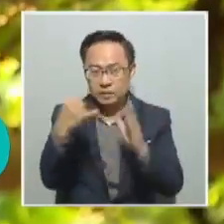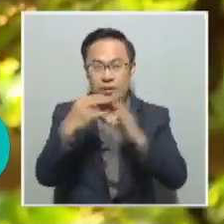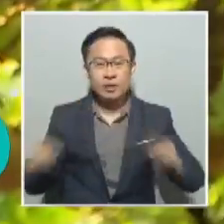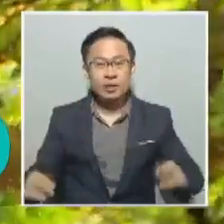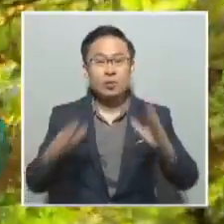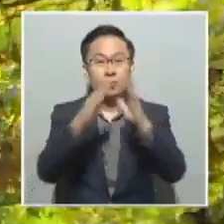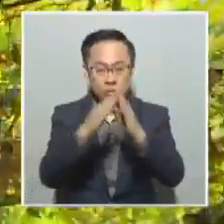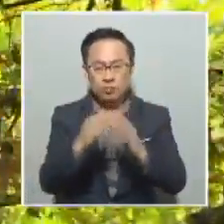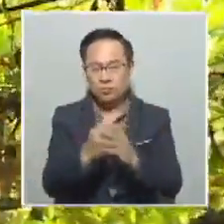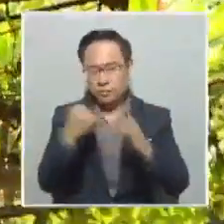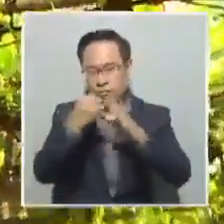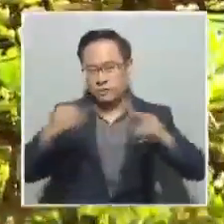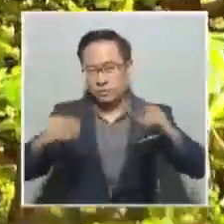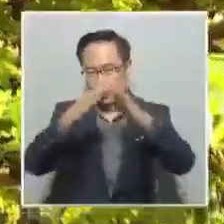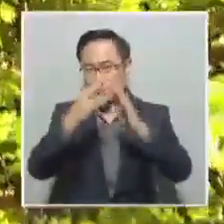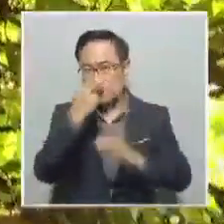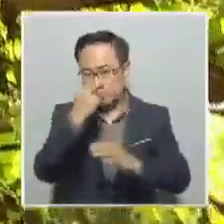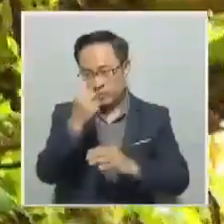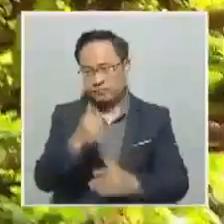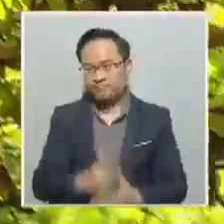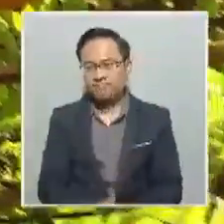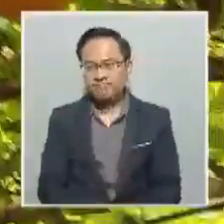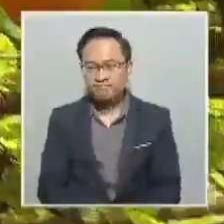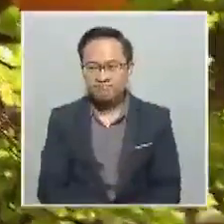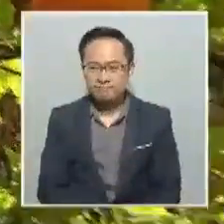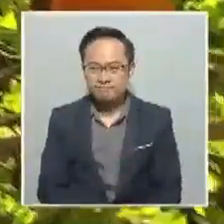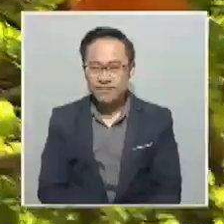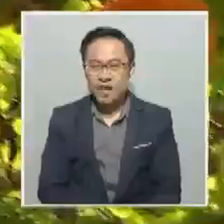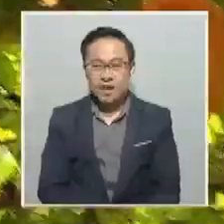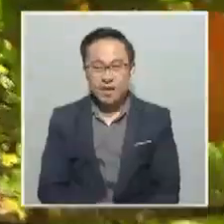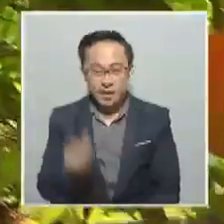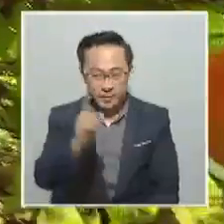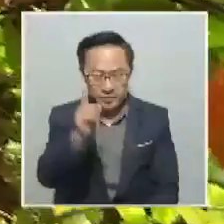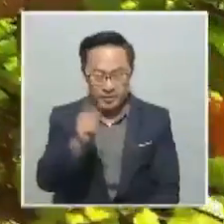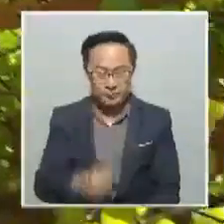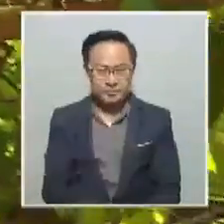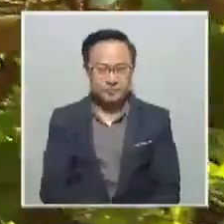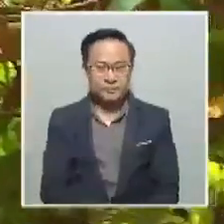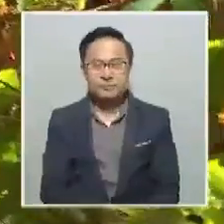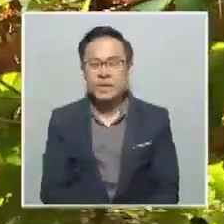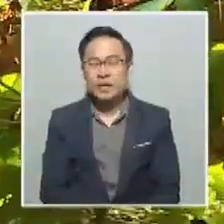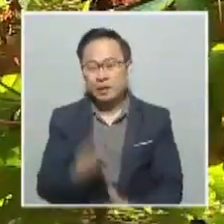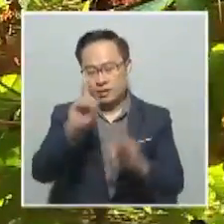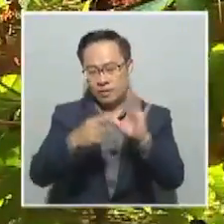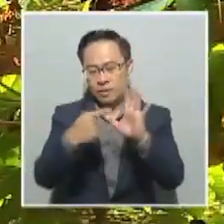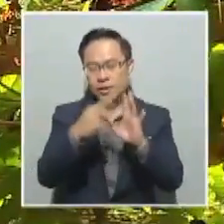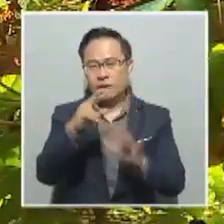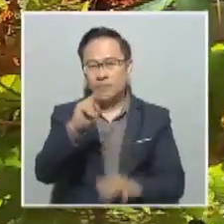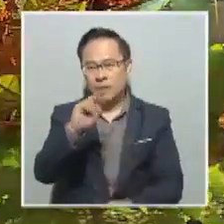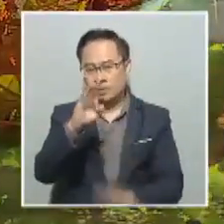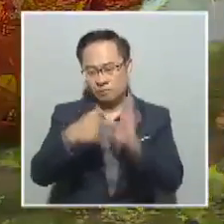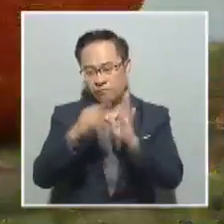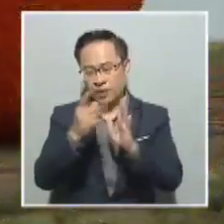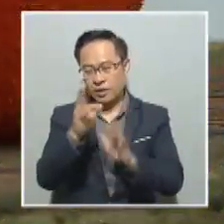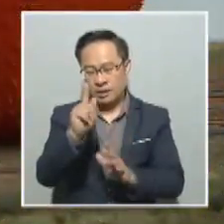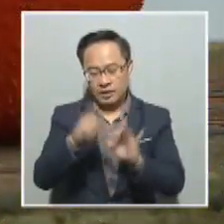ะอย่าลืมแวะไปหาคุณยายจิ๋มของเราได้นะคะก็อยู่ที่บ้านฟักข้าวคณิษฐาจังหวัดนครป